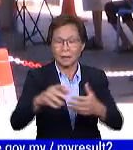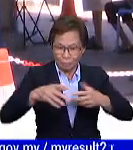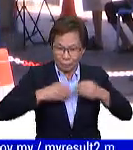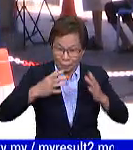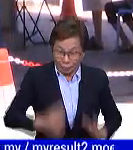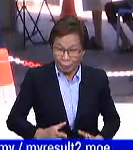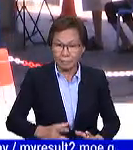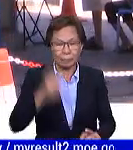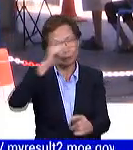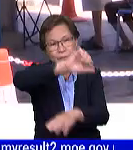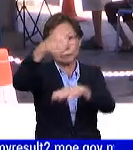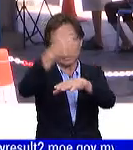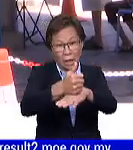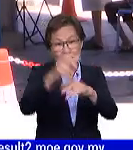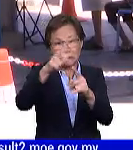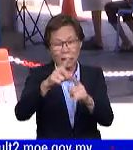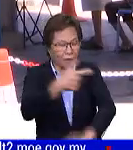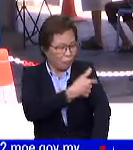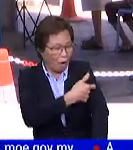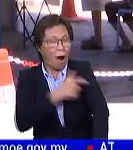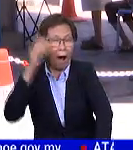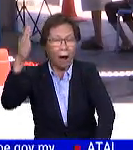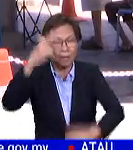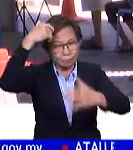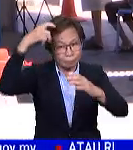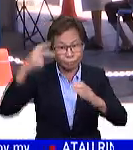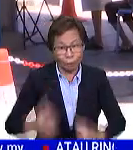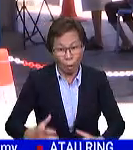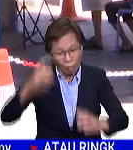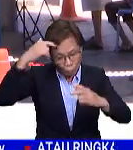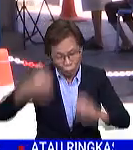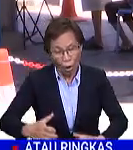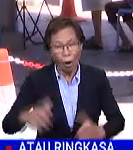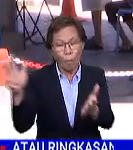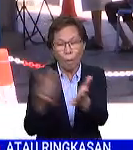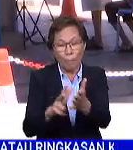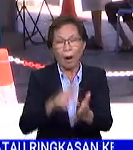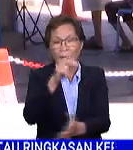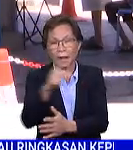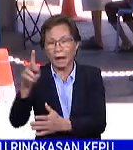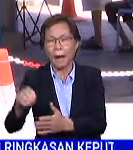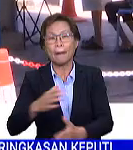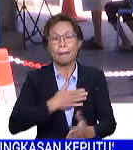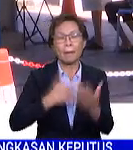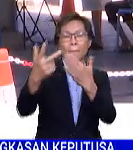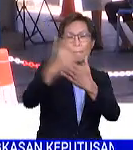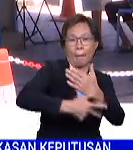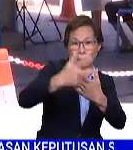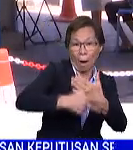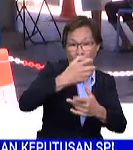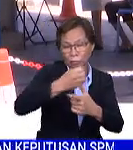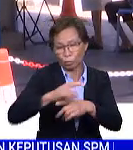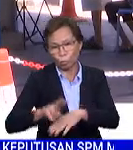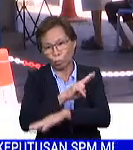dan penetapan tarikh vaksinasi, ianya akan ditentukan oleh Kementerian Kesihatan melalui aplikasi MySejahtera